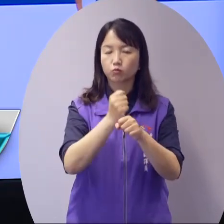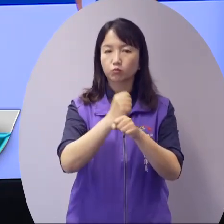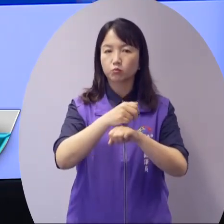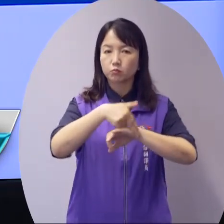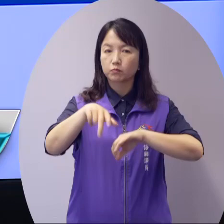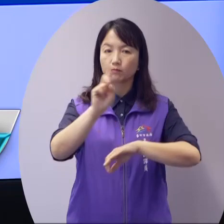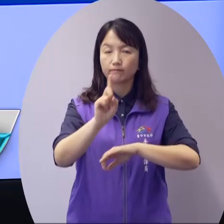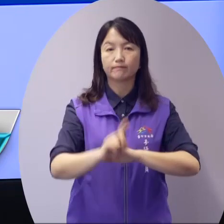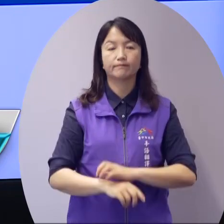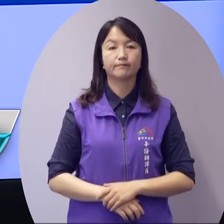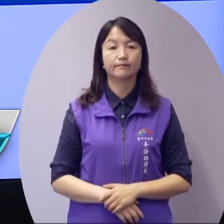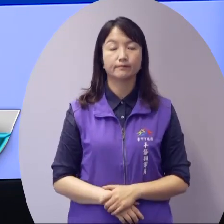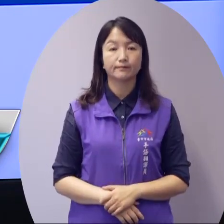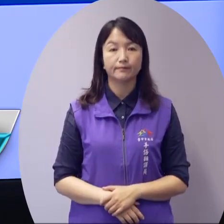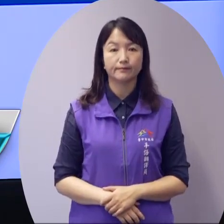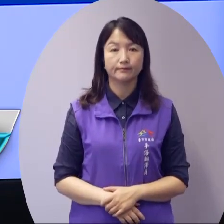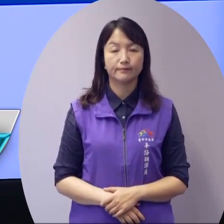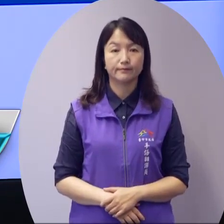为。下一页。